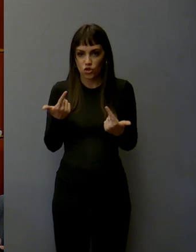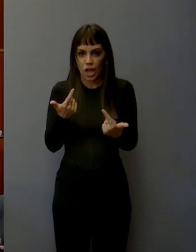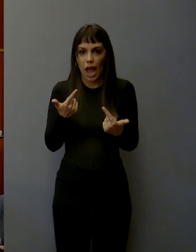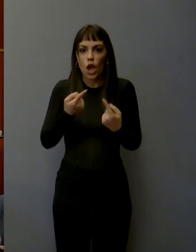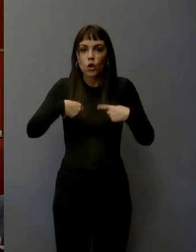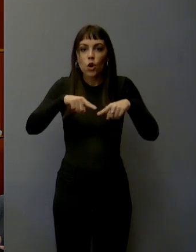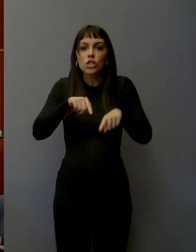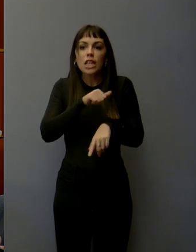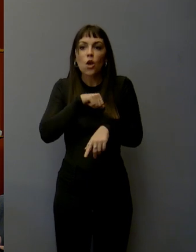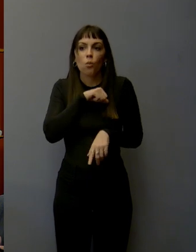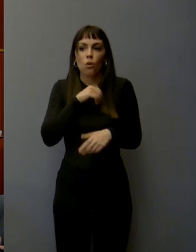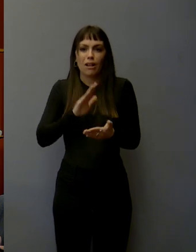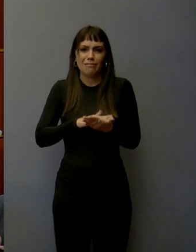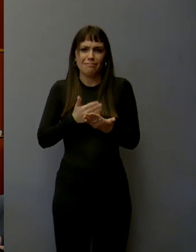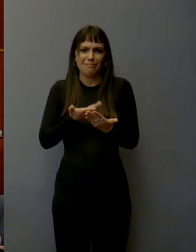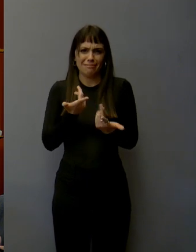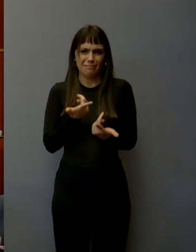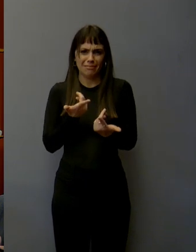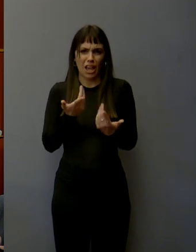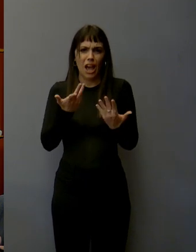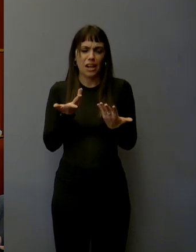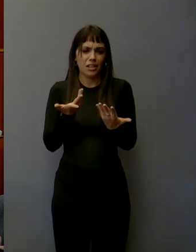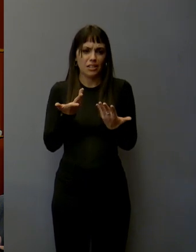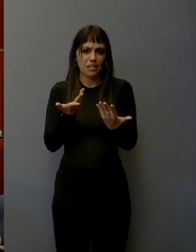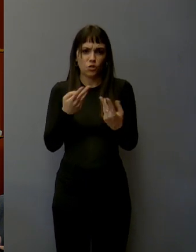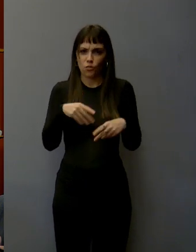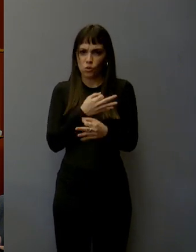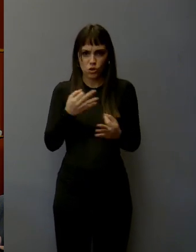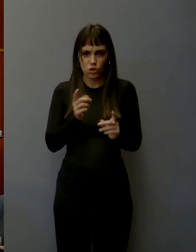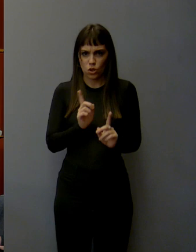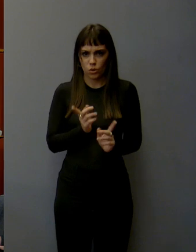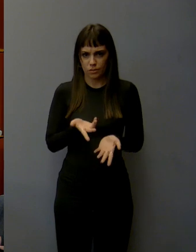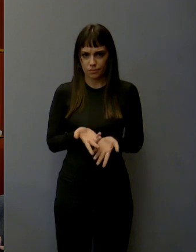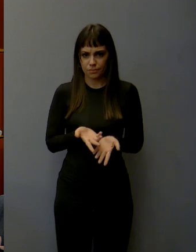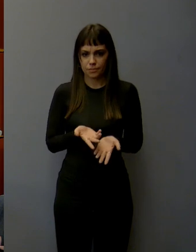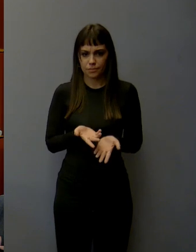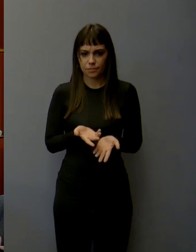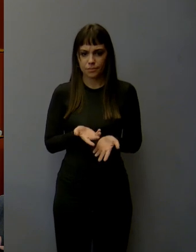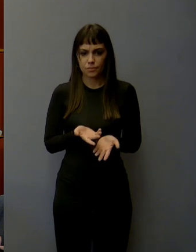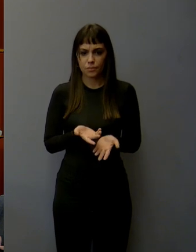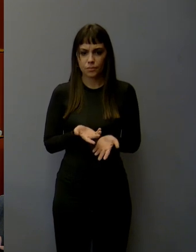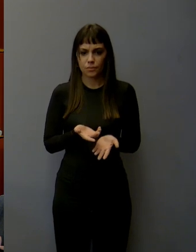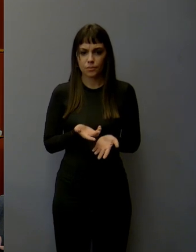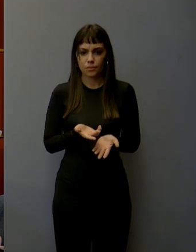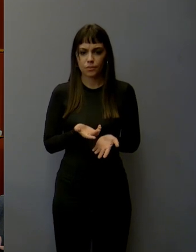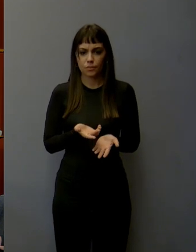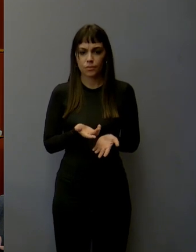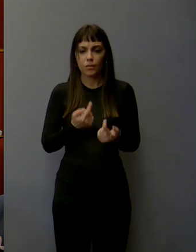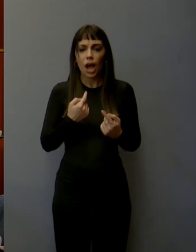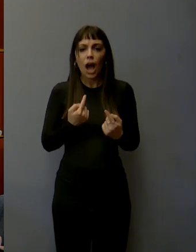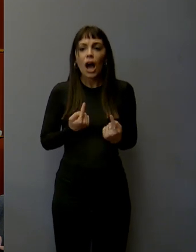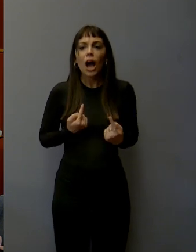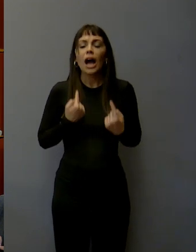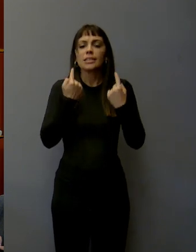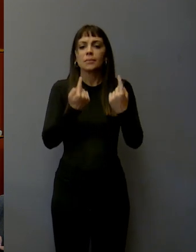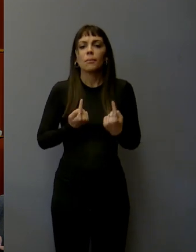addirittura svuotato della sua funzione lo dico perché il tema delle partecipate Sono sollevato aspettiamo la nomina del presidente